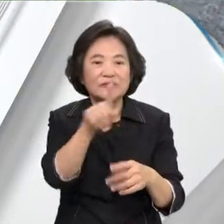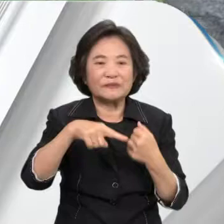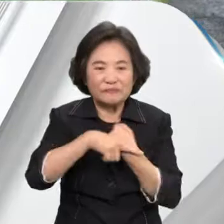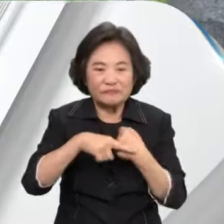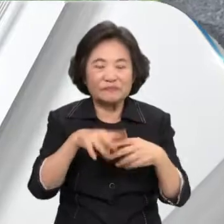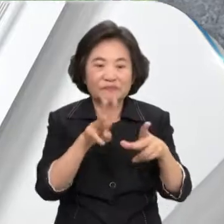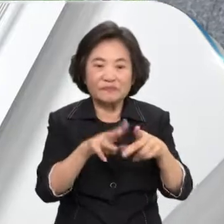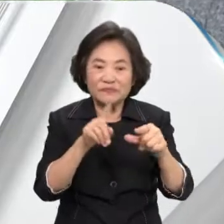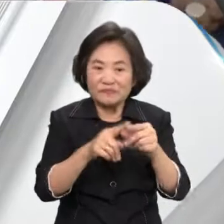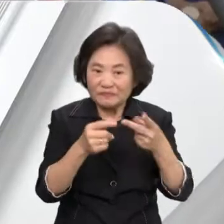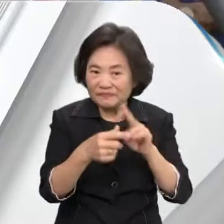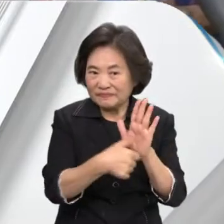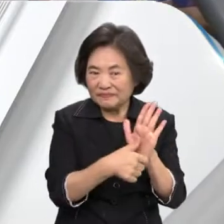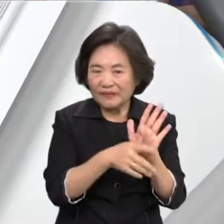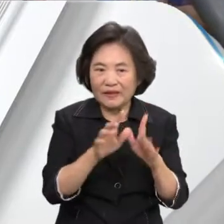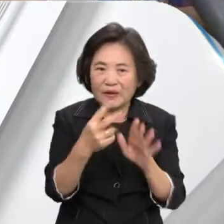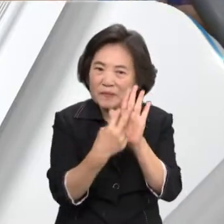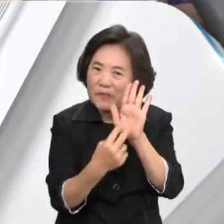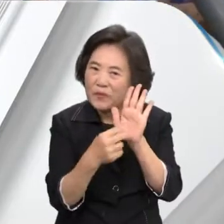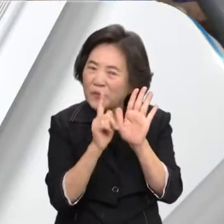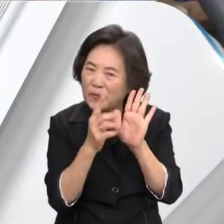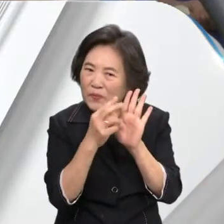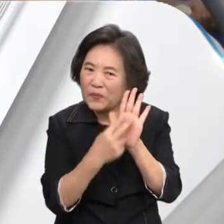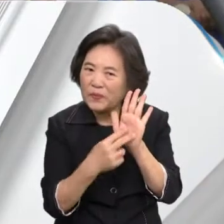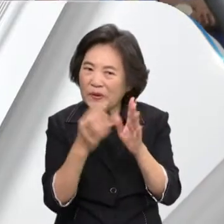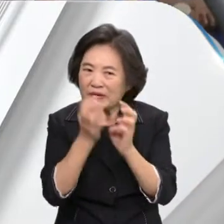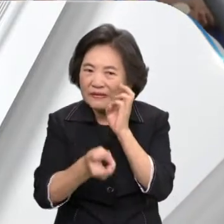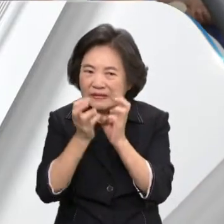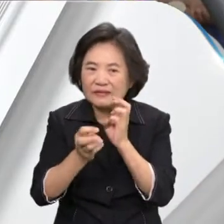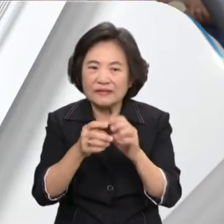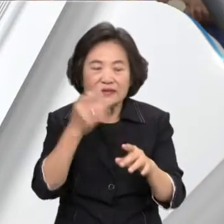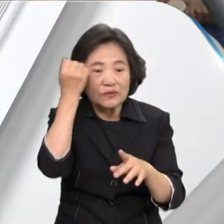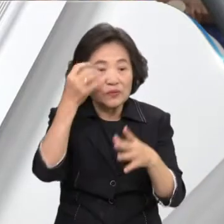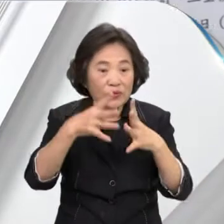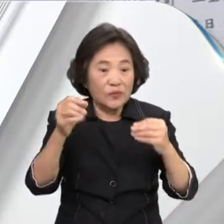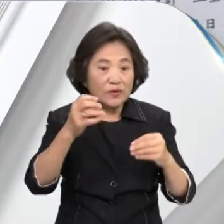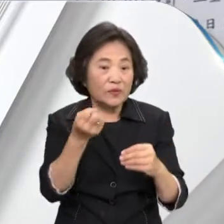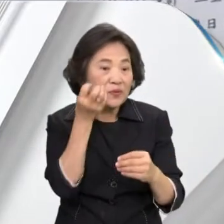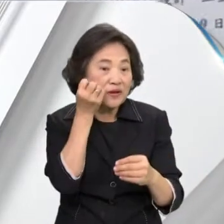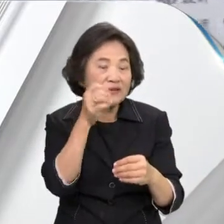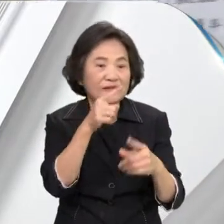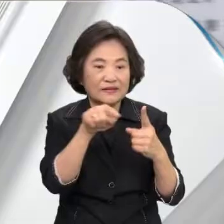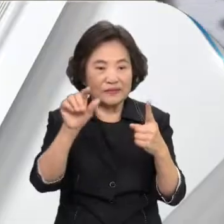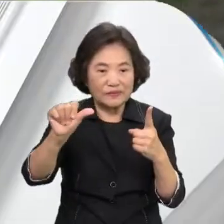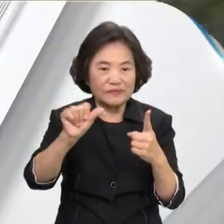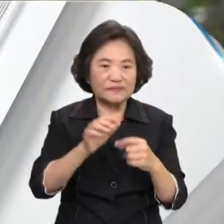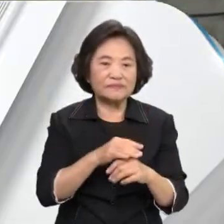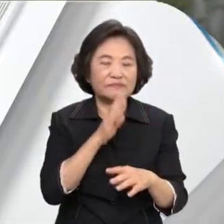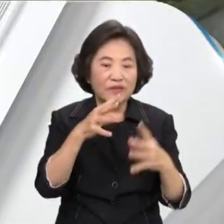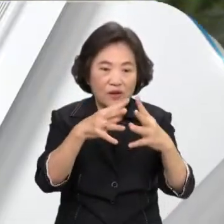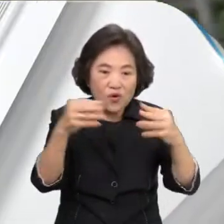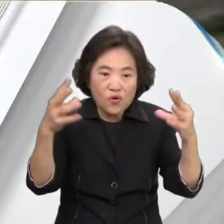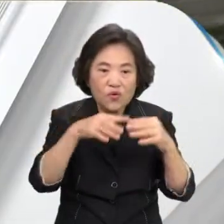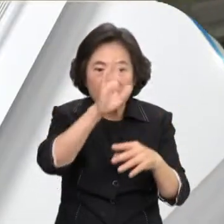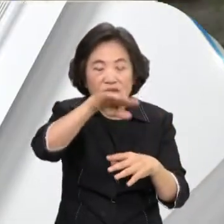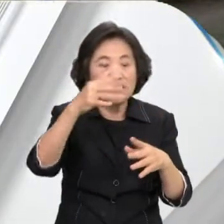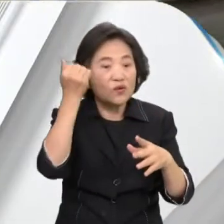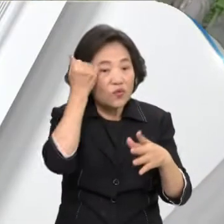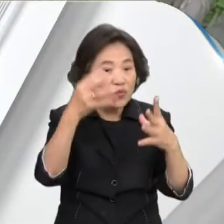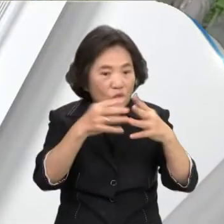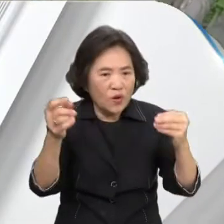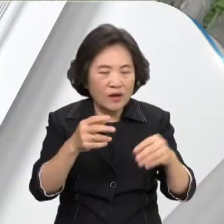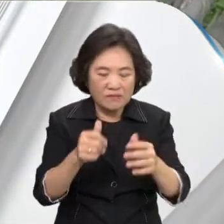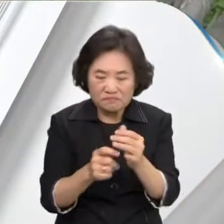究员全中火，详细为农友解释孵化花莲自动五号种细型三孵化品种的生长特